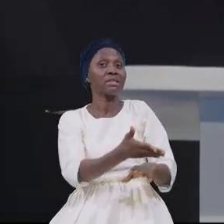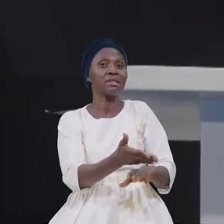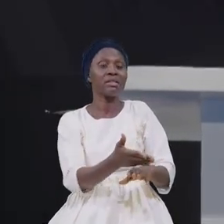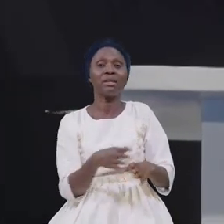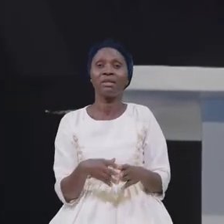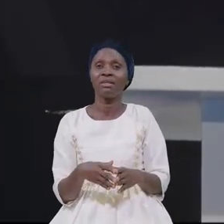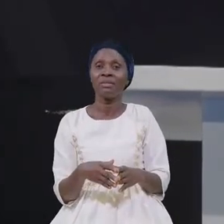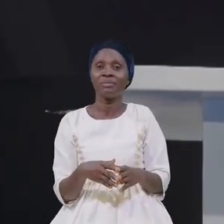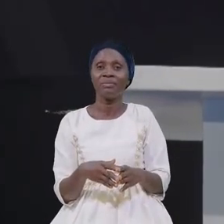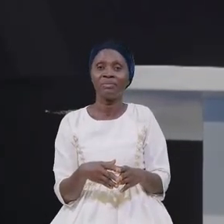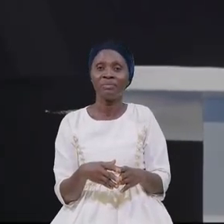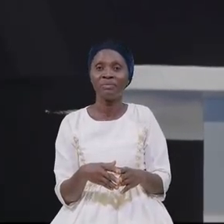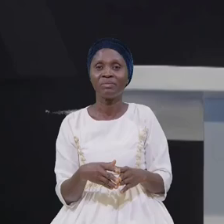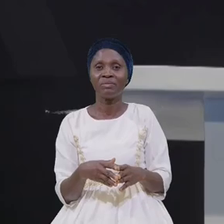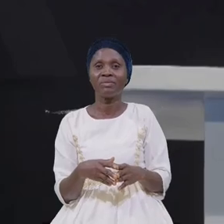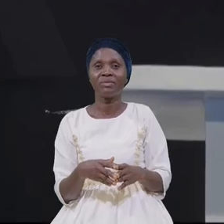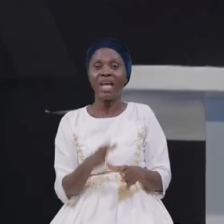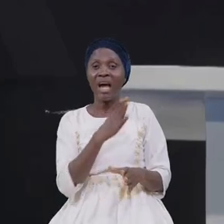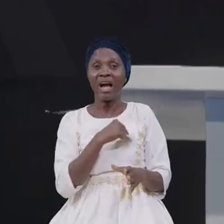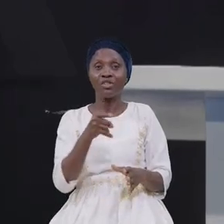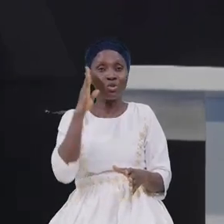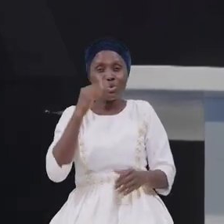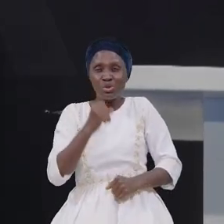la souffrance.